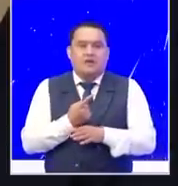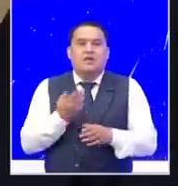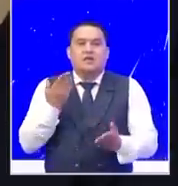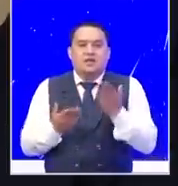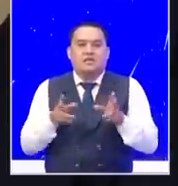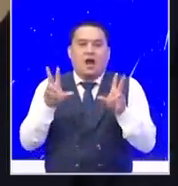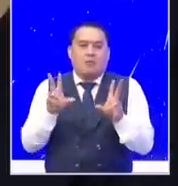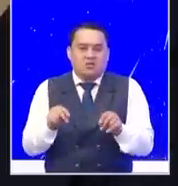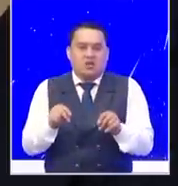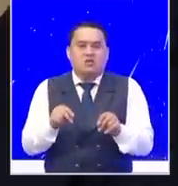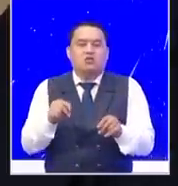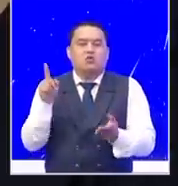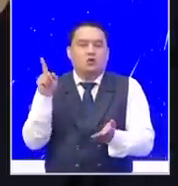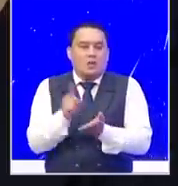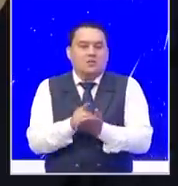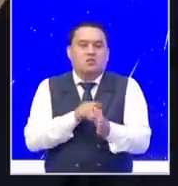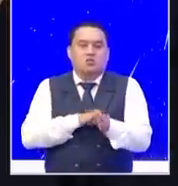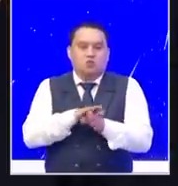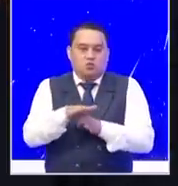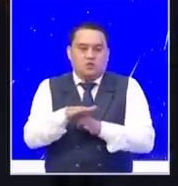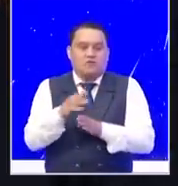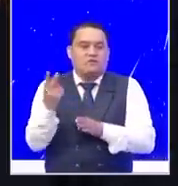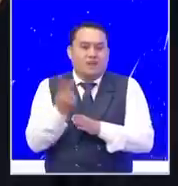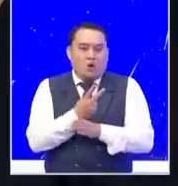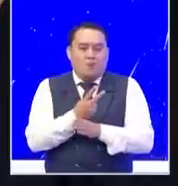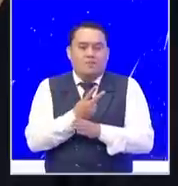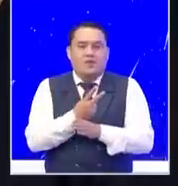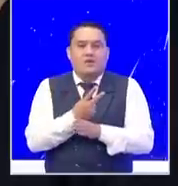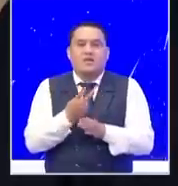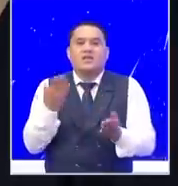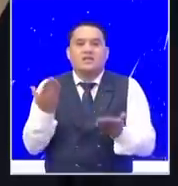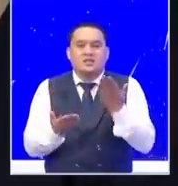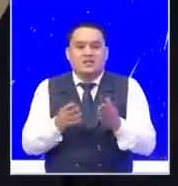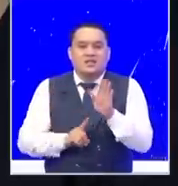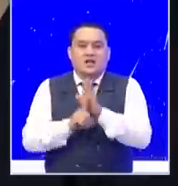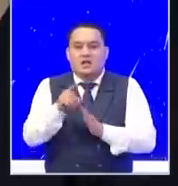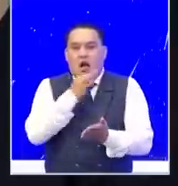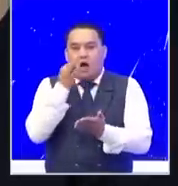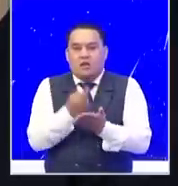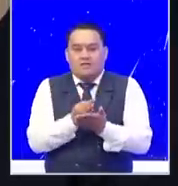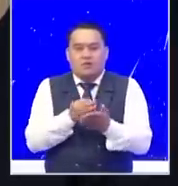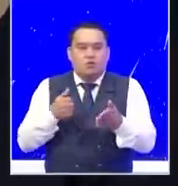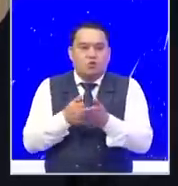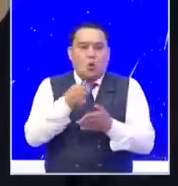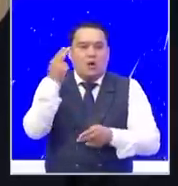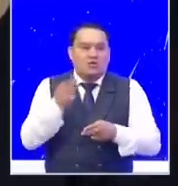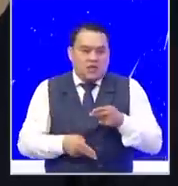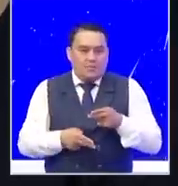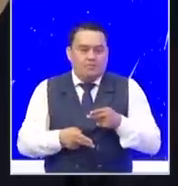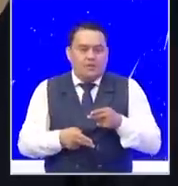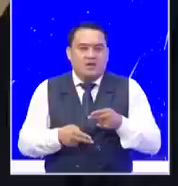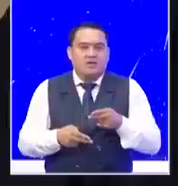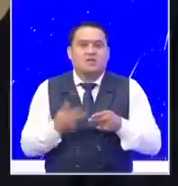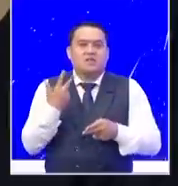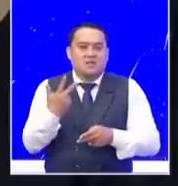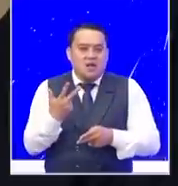или обещание, то должен выполнить без отговорок. Второе – если начинаешь дело, ты должен быть ответственным и доводить его до конца. И